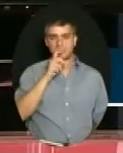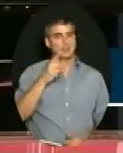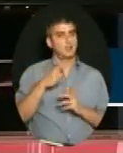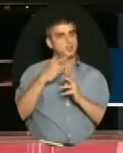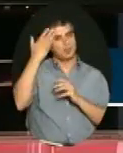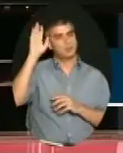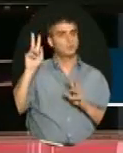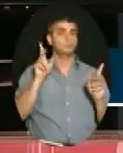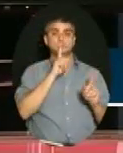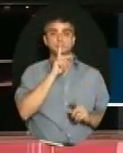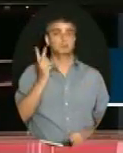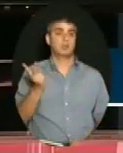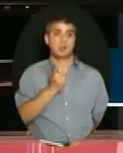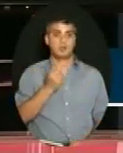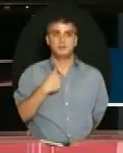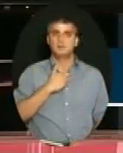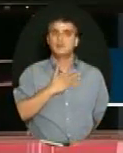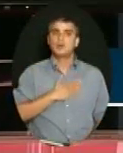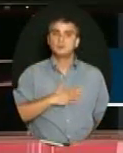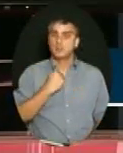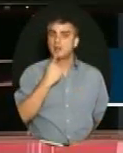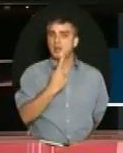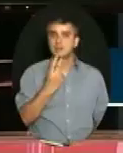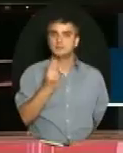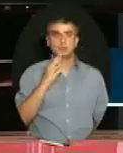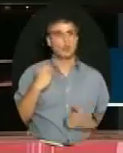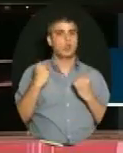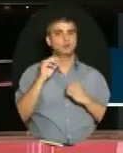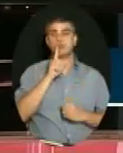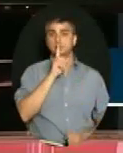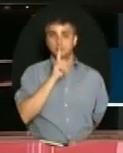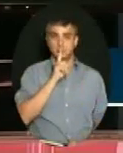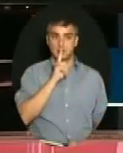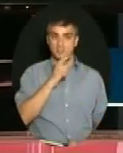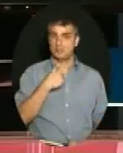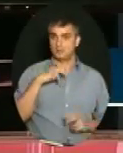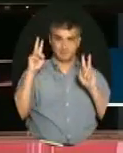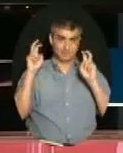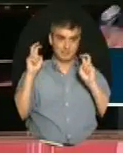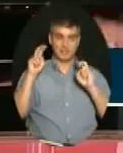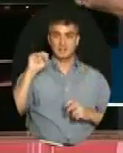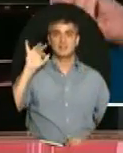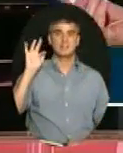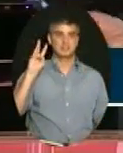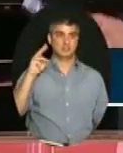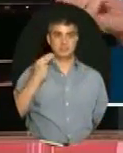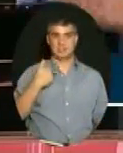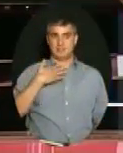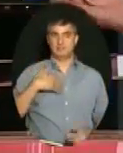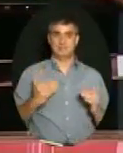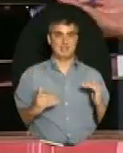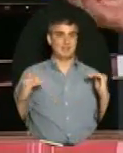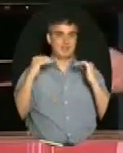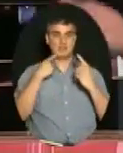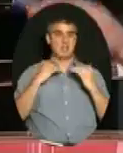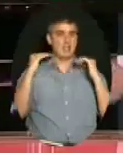התעלמות, הייתה שתיקה, אני רוצה להגיד משהו על כוחה של השתיקה, שאני מצטטת את ניטשה, אני נורא רוצה להעלות